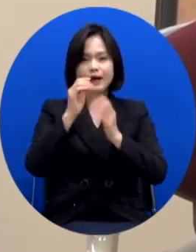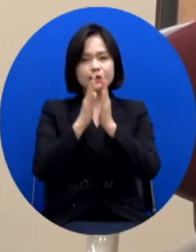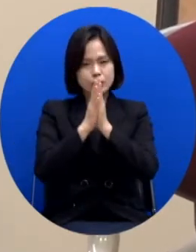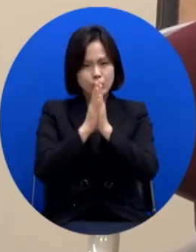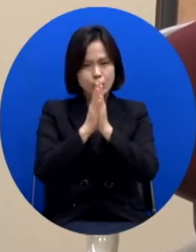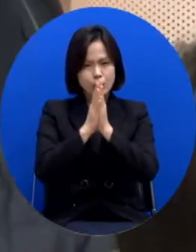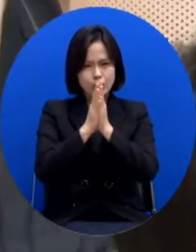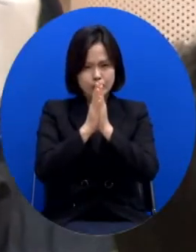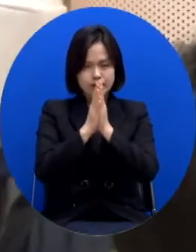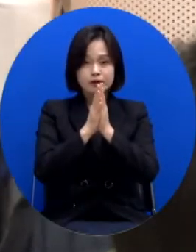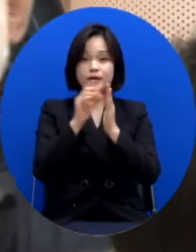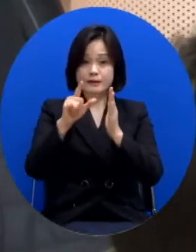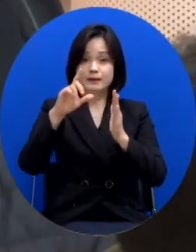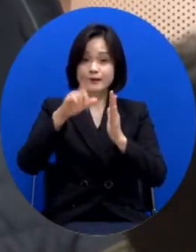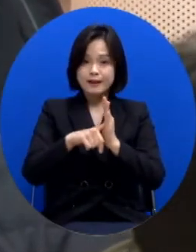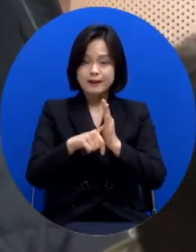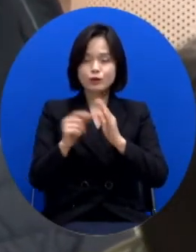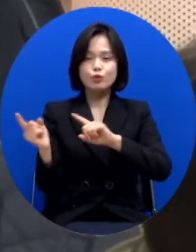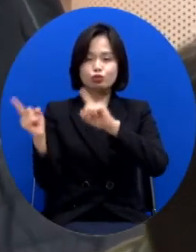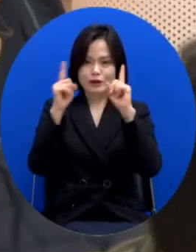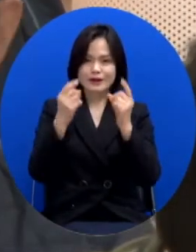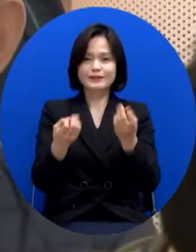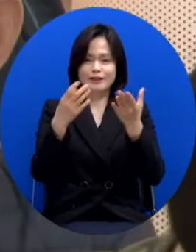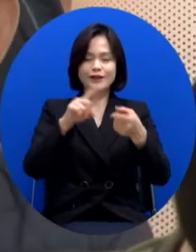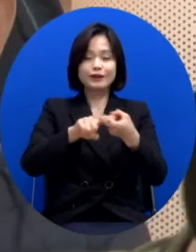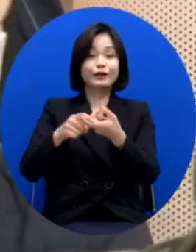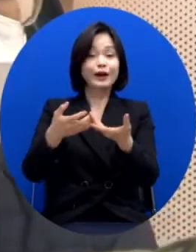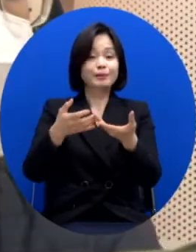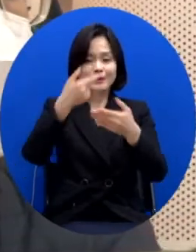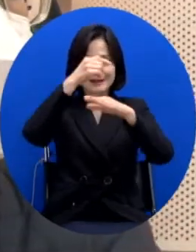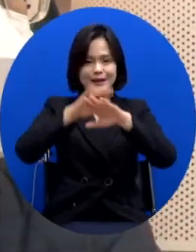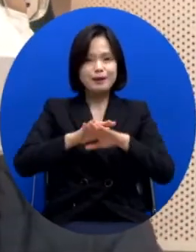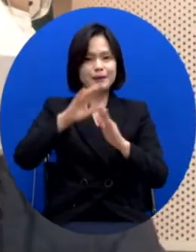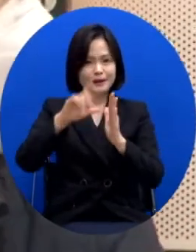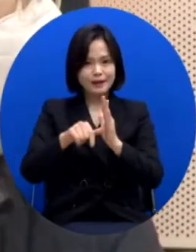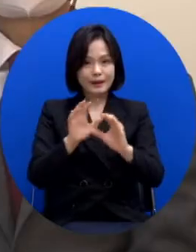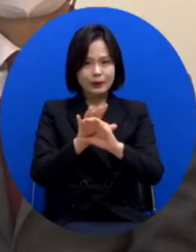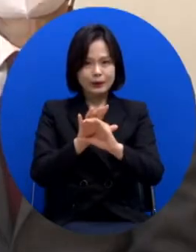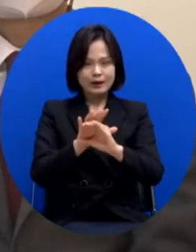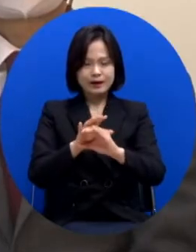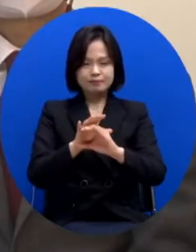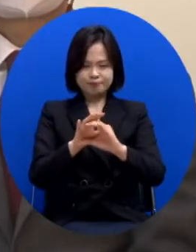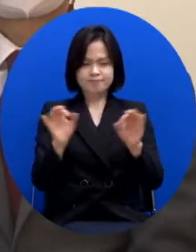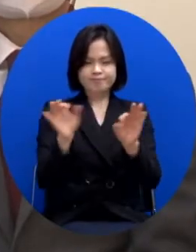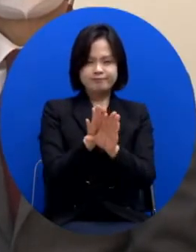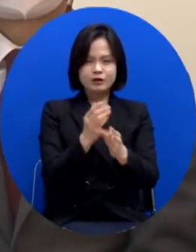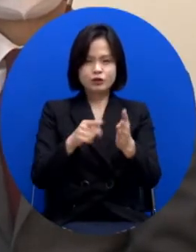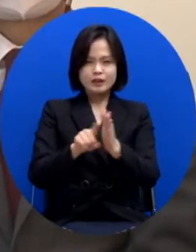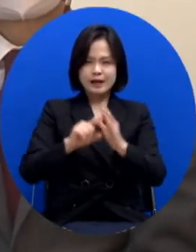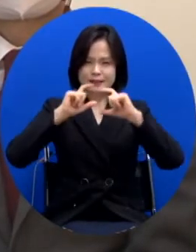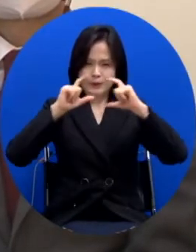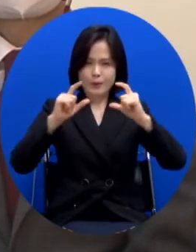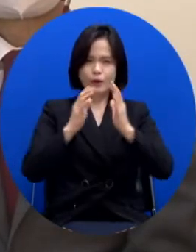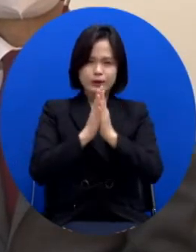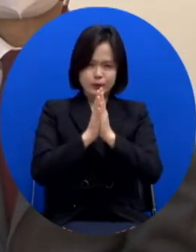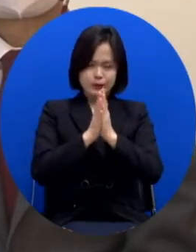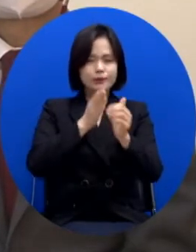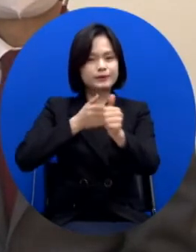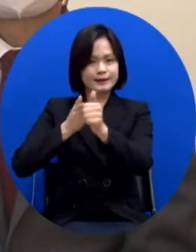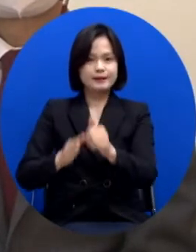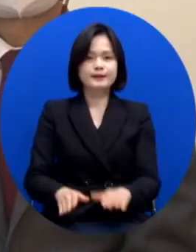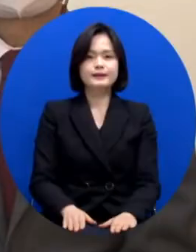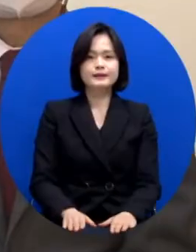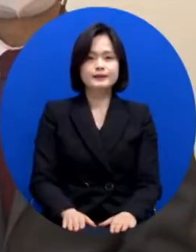시간에 코론 알구 소멸을 선포하는 기도를 드릴 것을 당부했습니다 코론 알구 소멸을 위한 전세계 부하 입자를